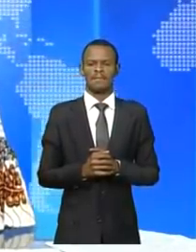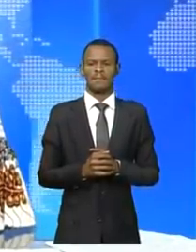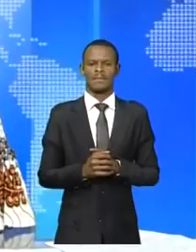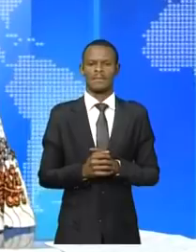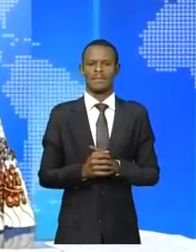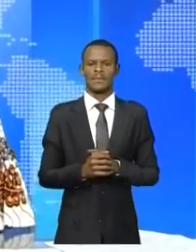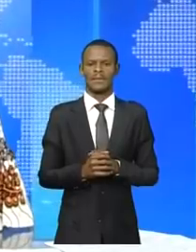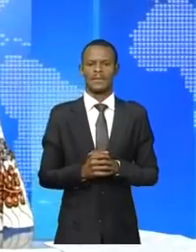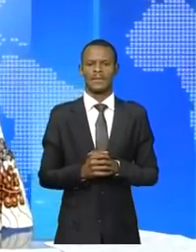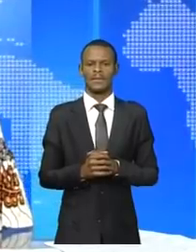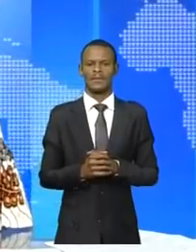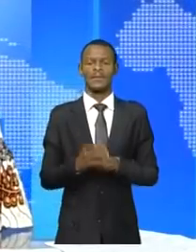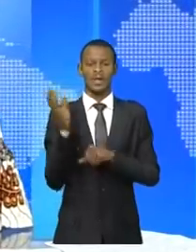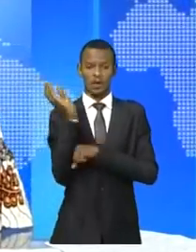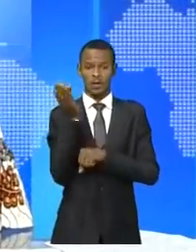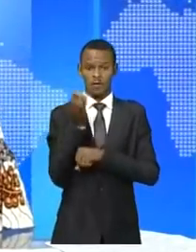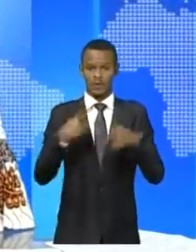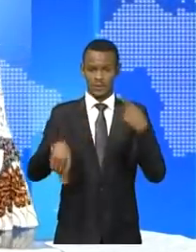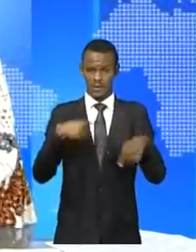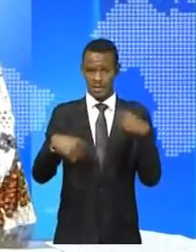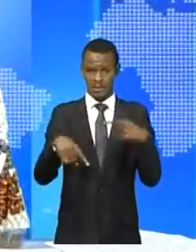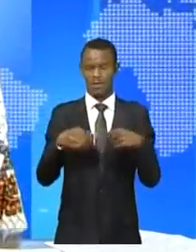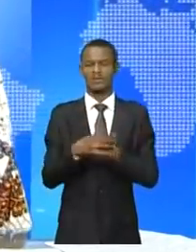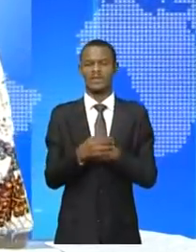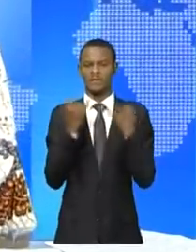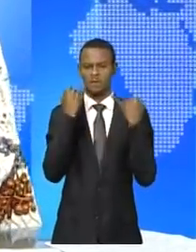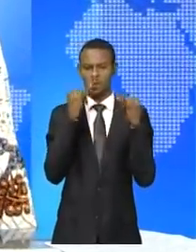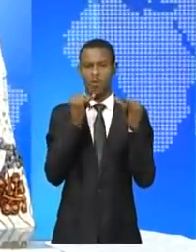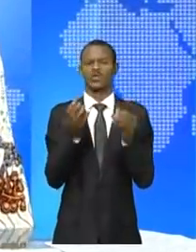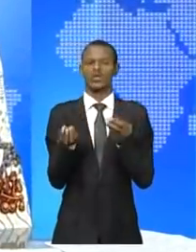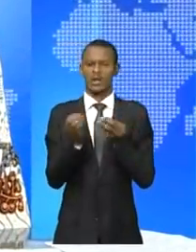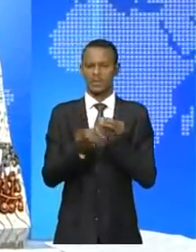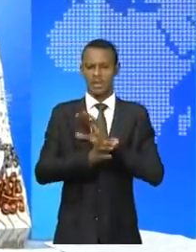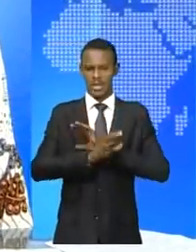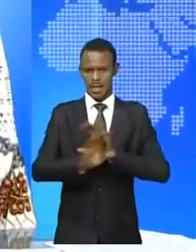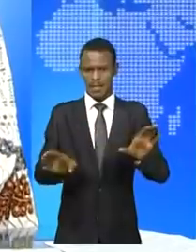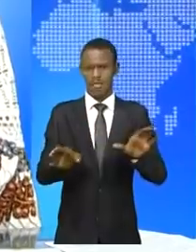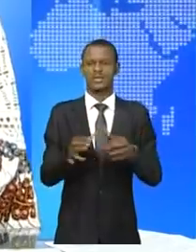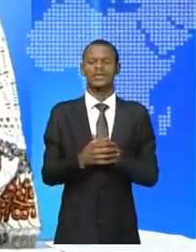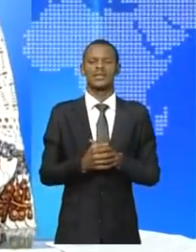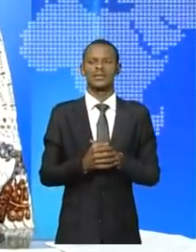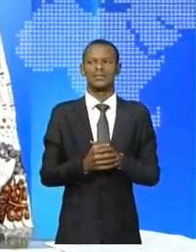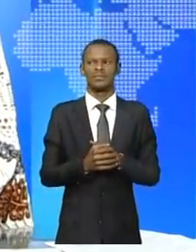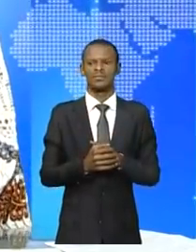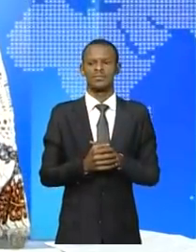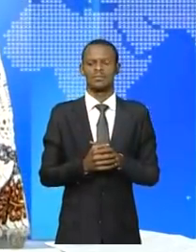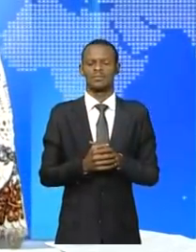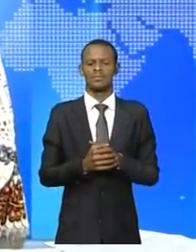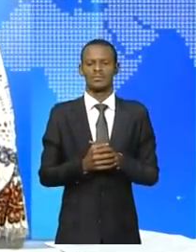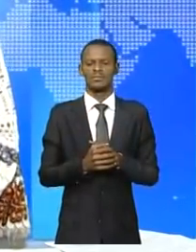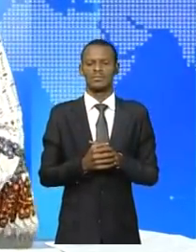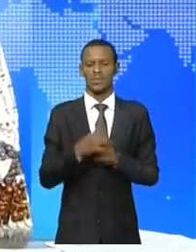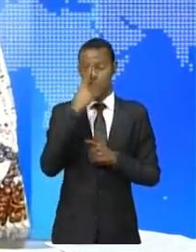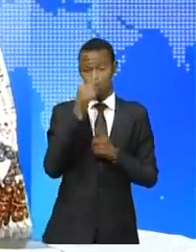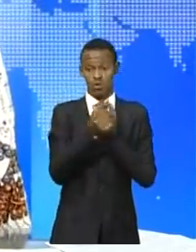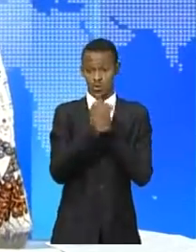d'information de renforcement de capacités et de compétences pour une croissance commerciale et l'autonomisation de la femme a vécu,